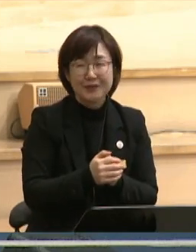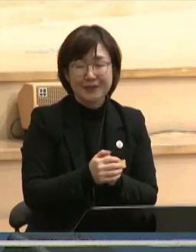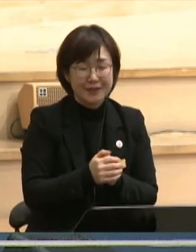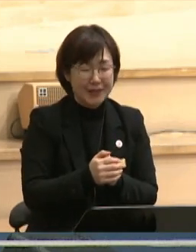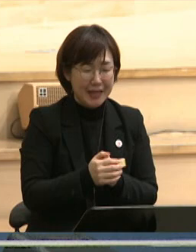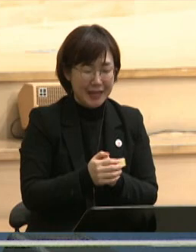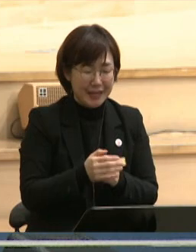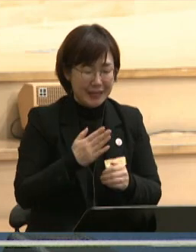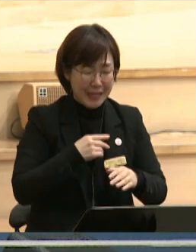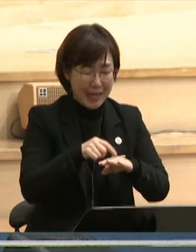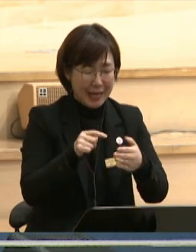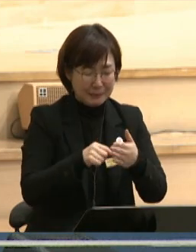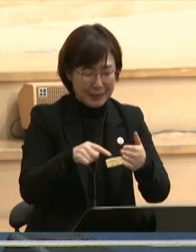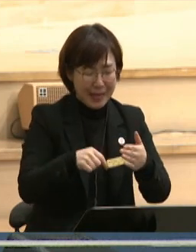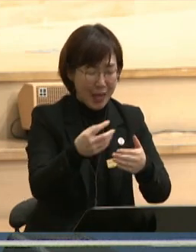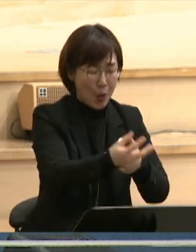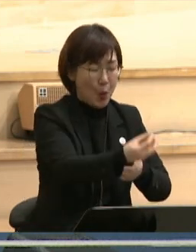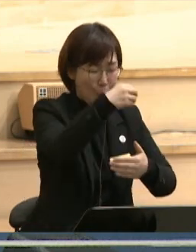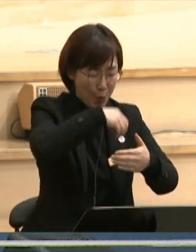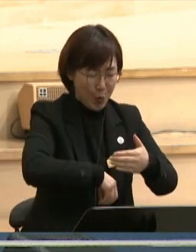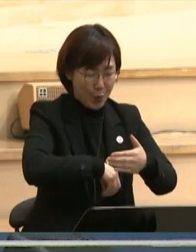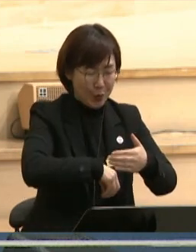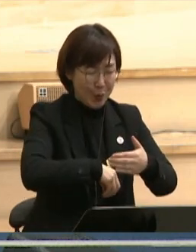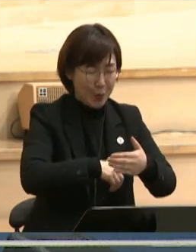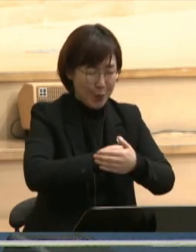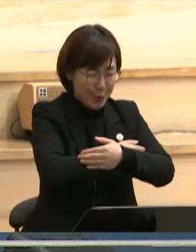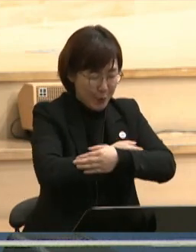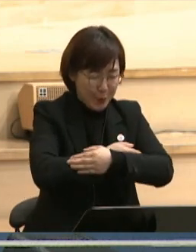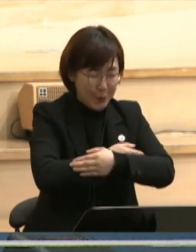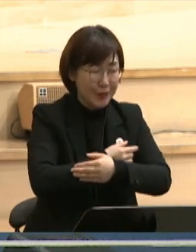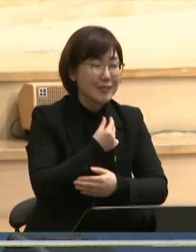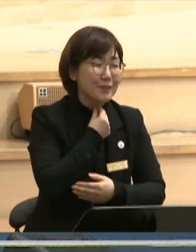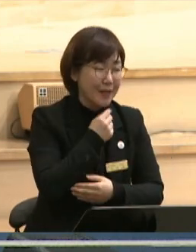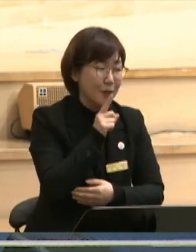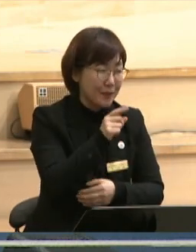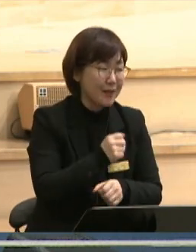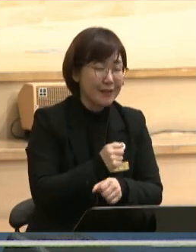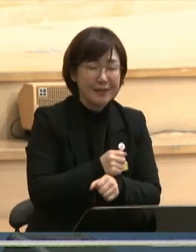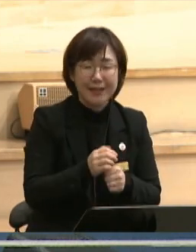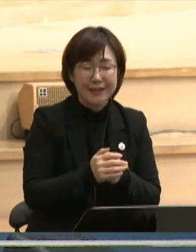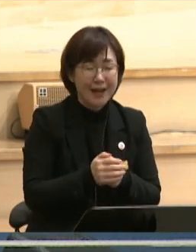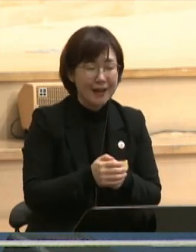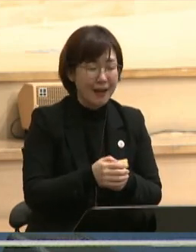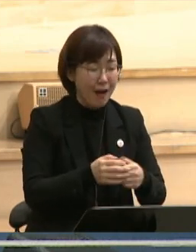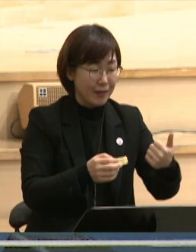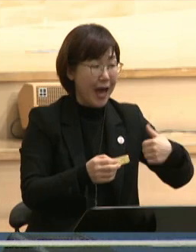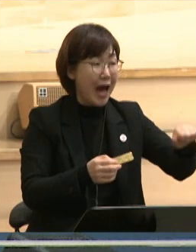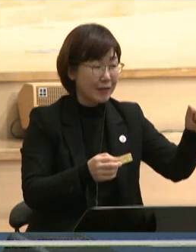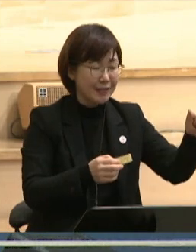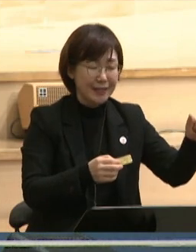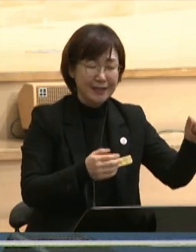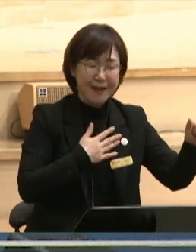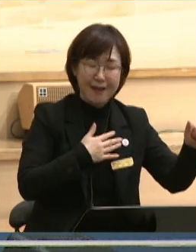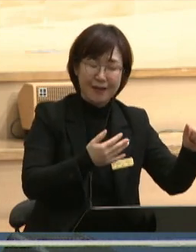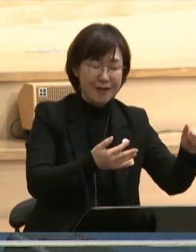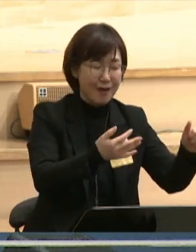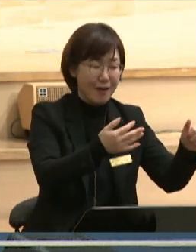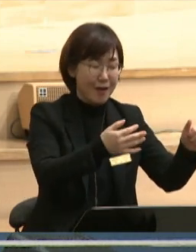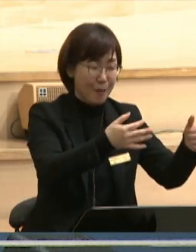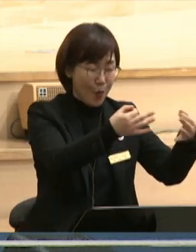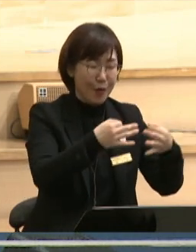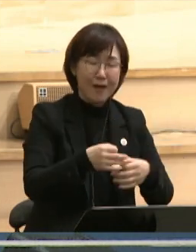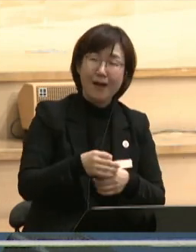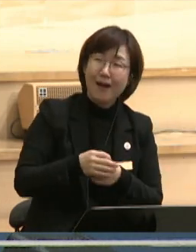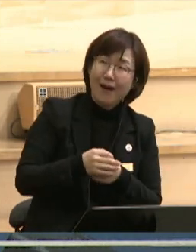표현했습니다 우리 혜준이를 아빠 가슴에 쏙 넣고 싶어 그러니까 제 아들 저를 환하게 쳐다보고 뭐라고